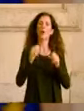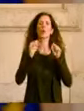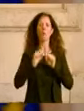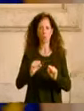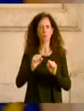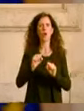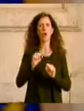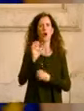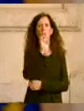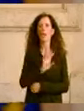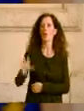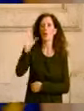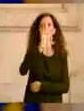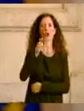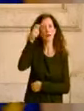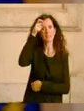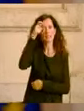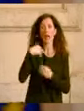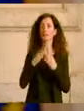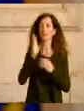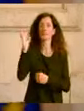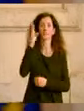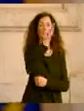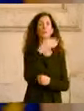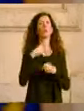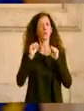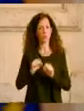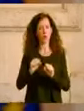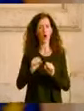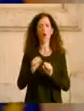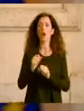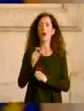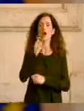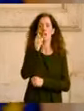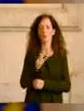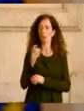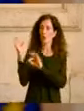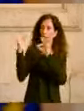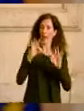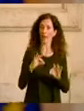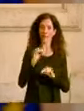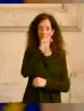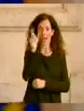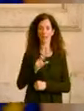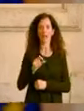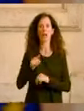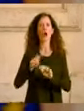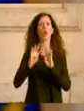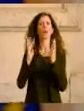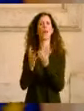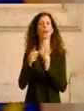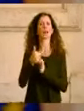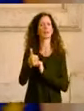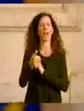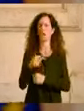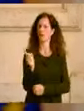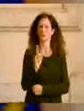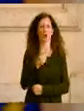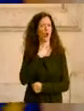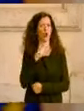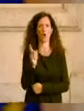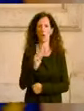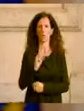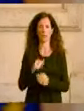Stati dell'Unione Europea senza obbligo di quarantena per chi arriva in Italia. Questo favorirà, creerà